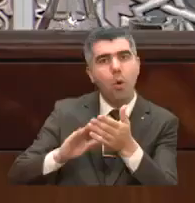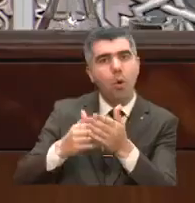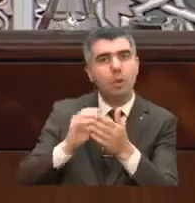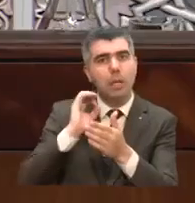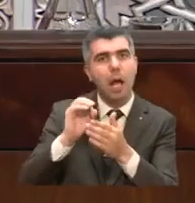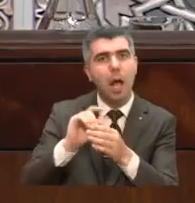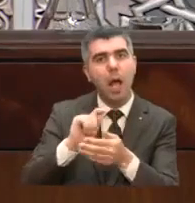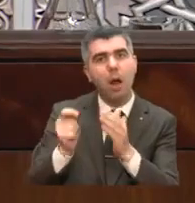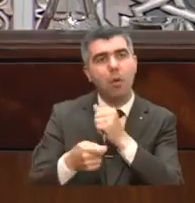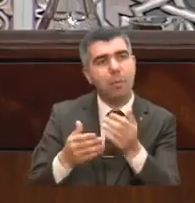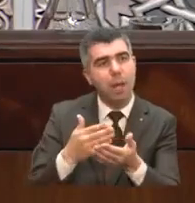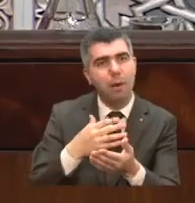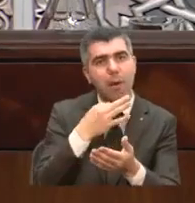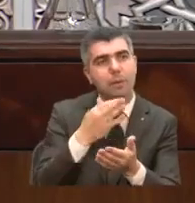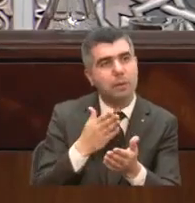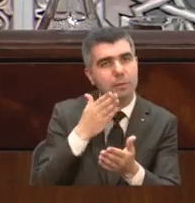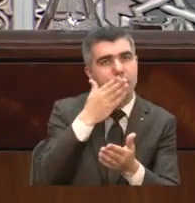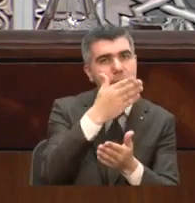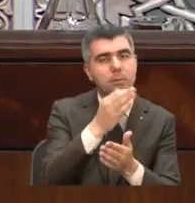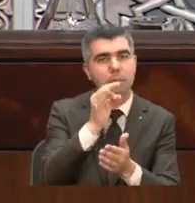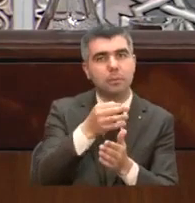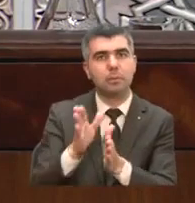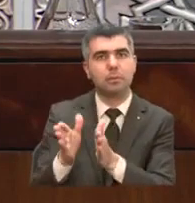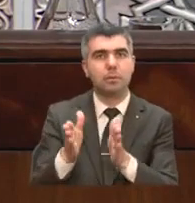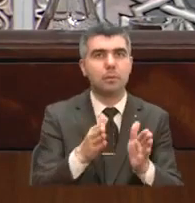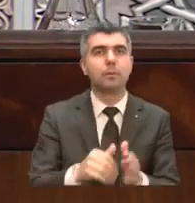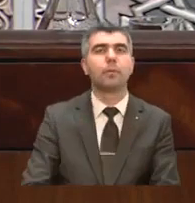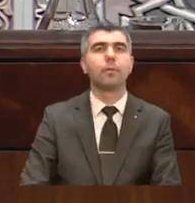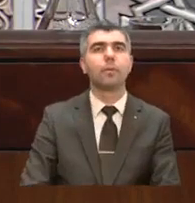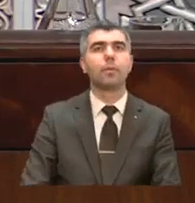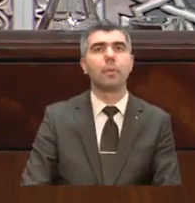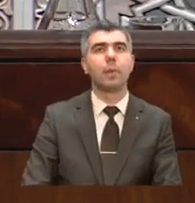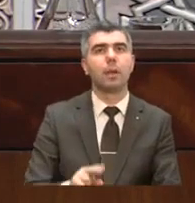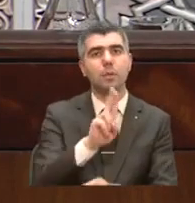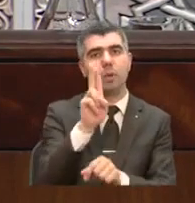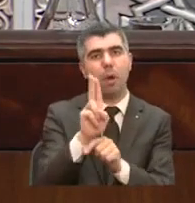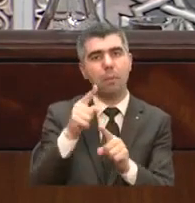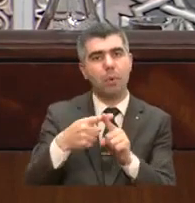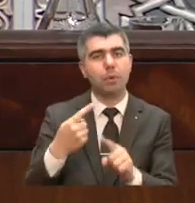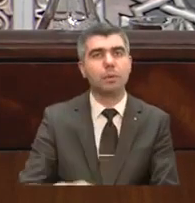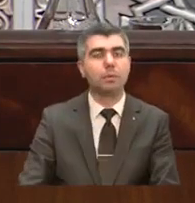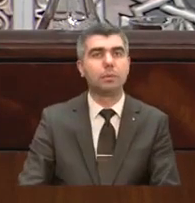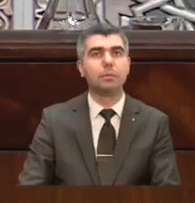الرئيس. شكرا. تعقيب السيد النائب.